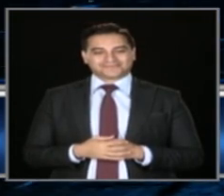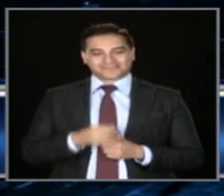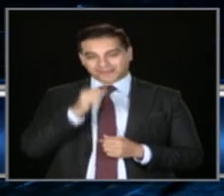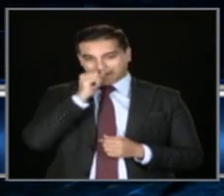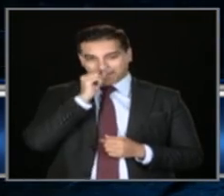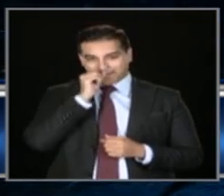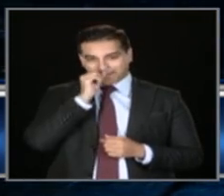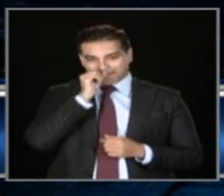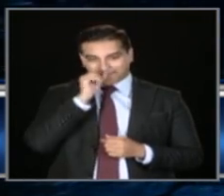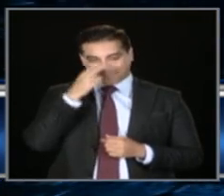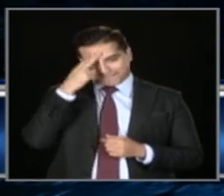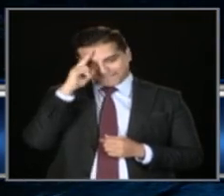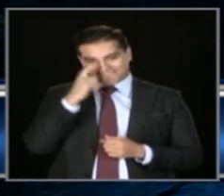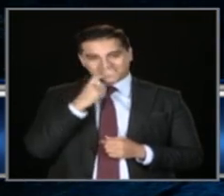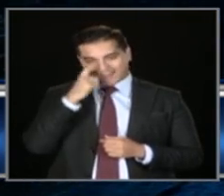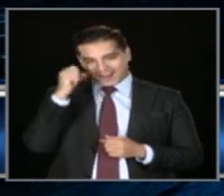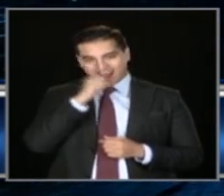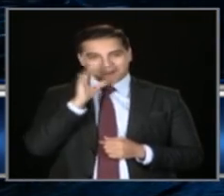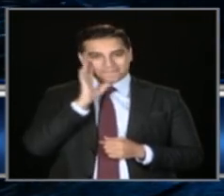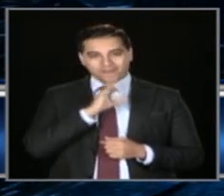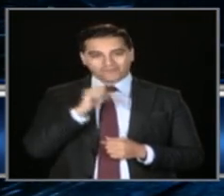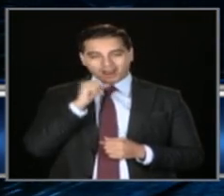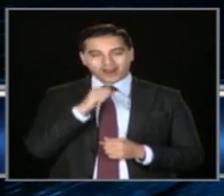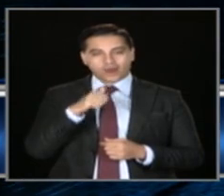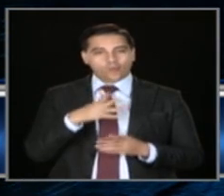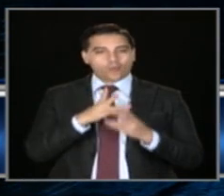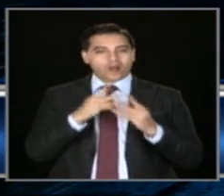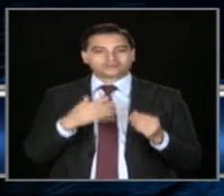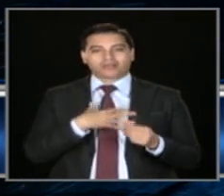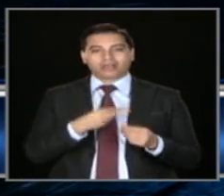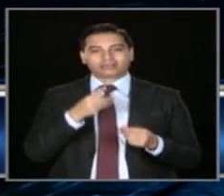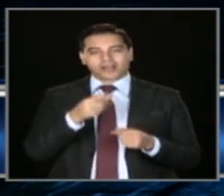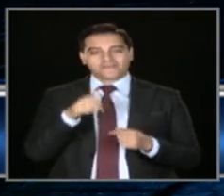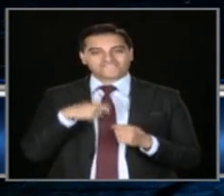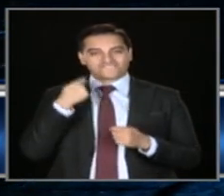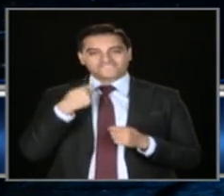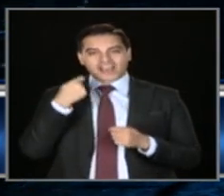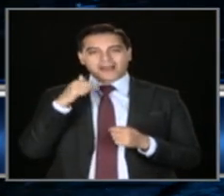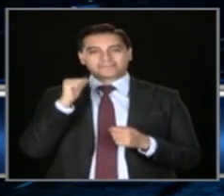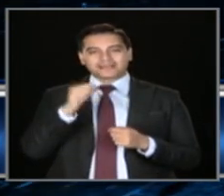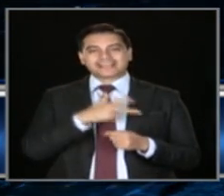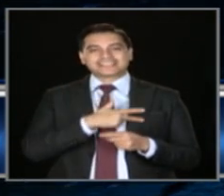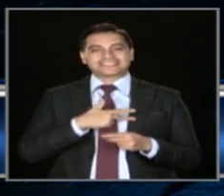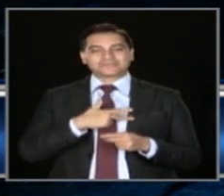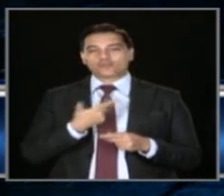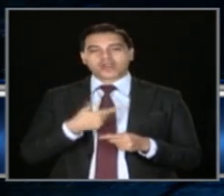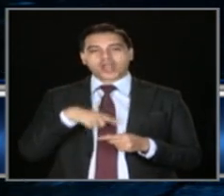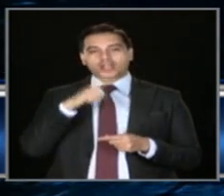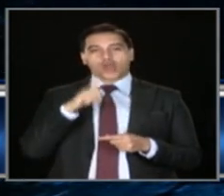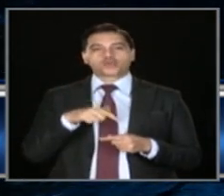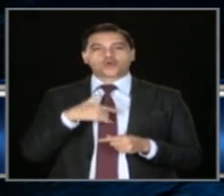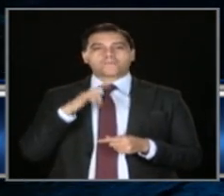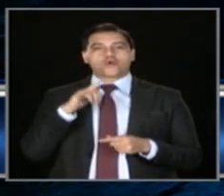من هو الفنان الذي غنى وحشني يا طيب بفيلم كان يوم حبك؟